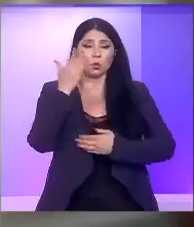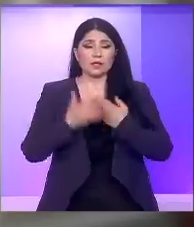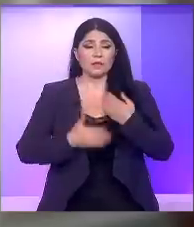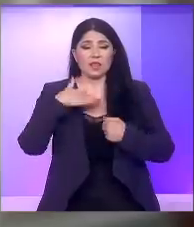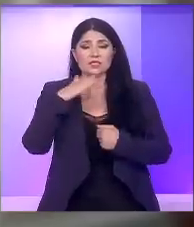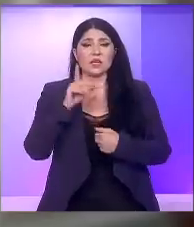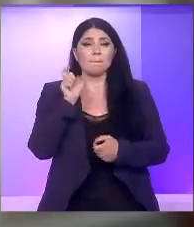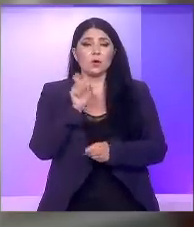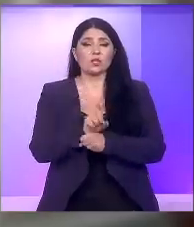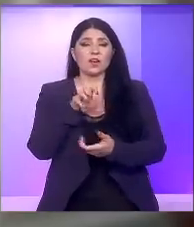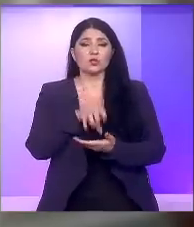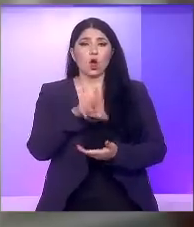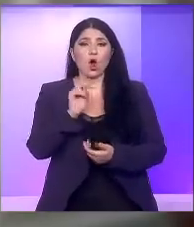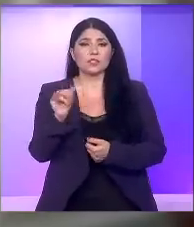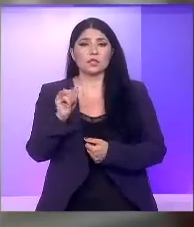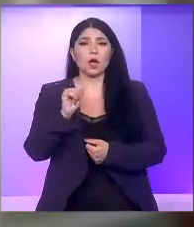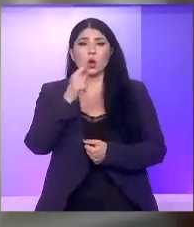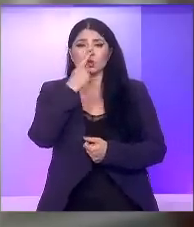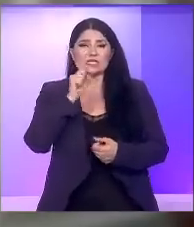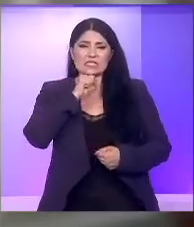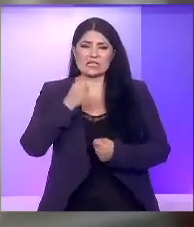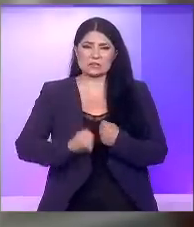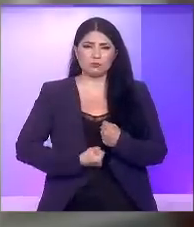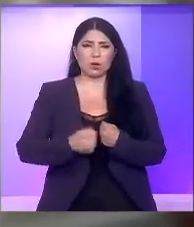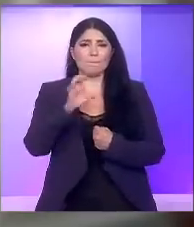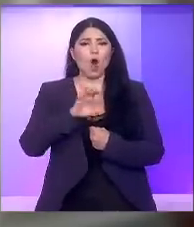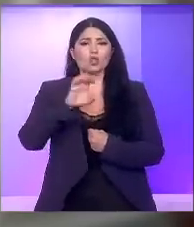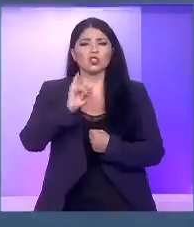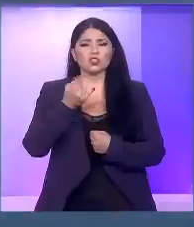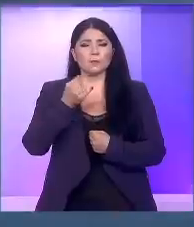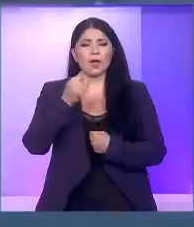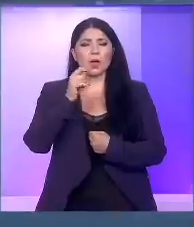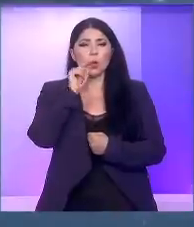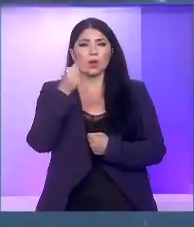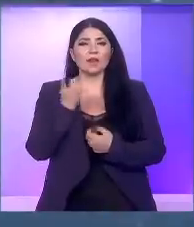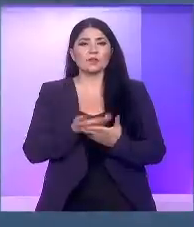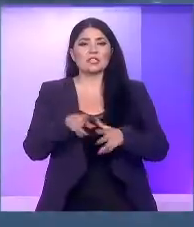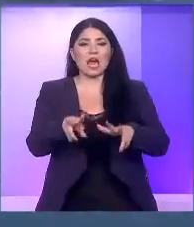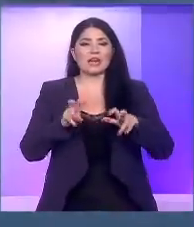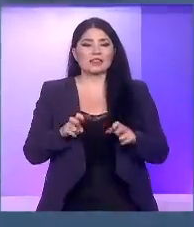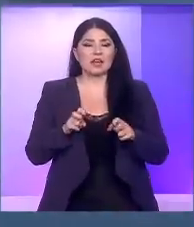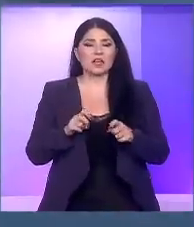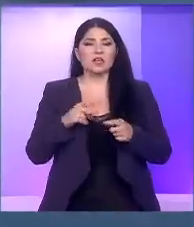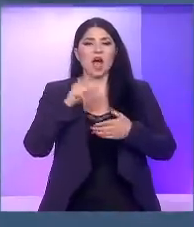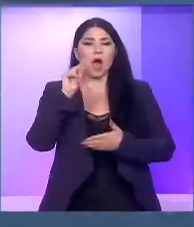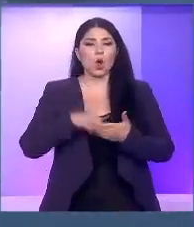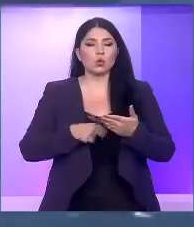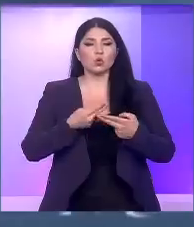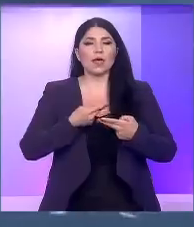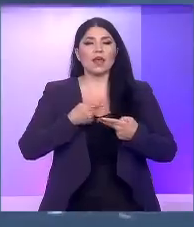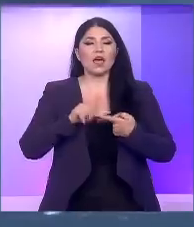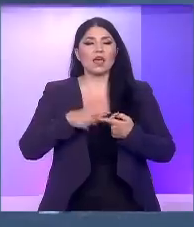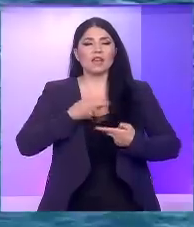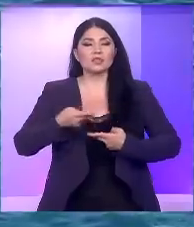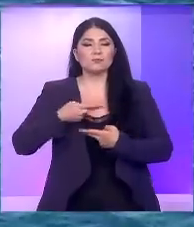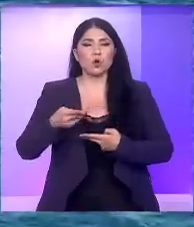Odessa. Moscova se răzbună astfel pe Ucraina, dar și pe Occident, după ce s-a retras din acordul privind exportul de cereale ucrainene și a